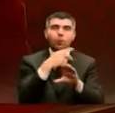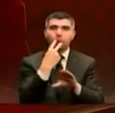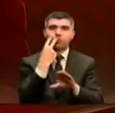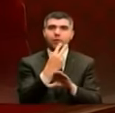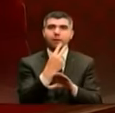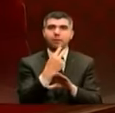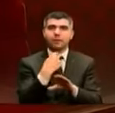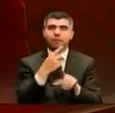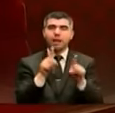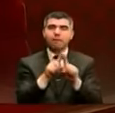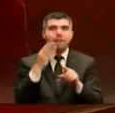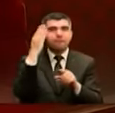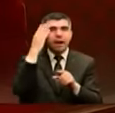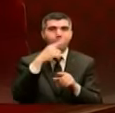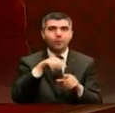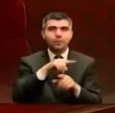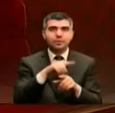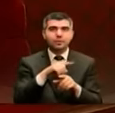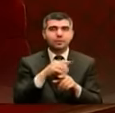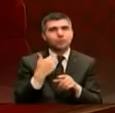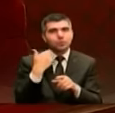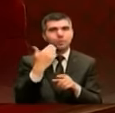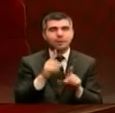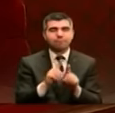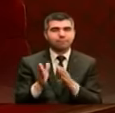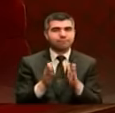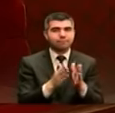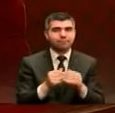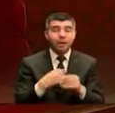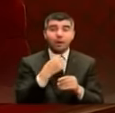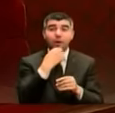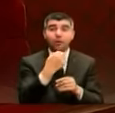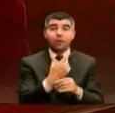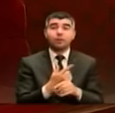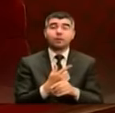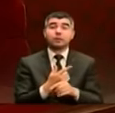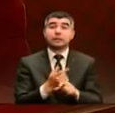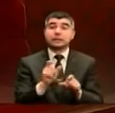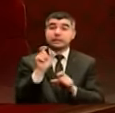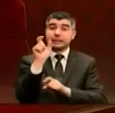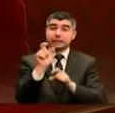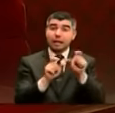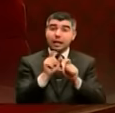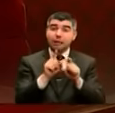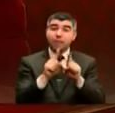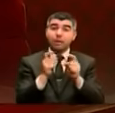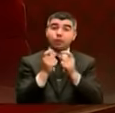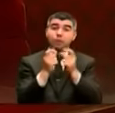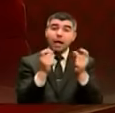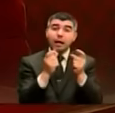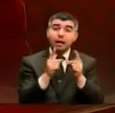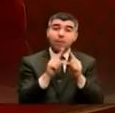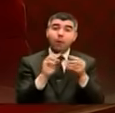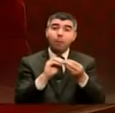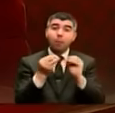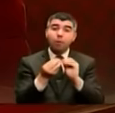وكملتي بالمدن. اولا بغيت نصحح واحد القضية جات في السؤال ديالكم، الضجة اللي تكلمتي عليها ديال بعض الشركات الأجنبية ما عندهاش